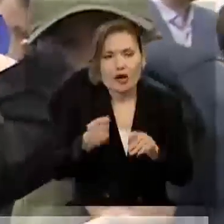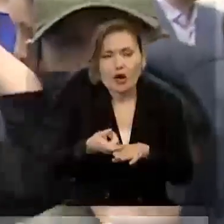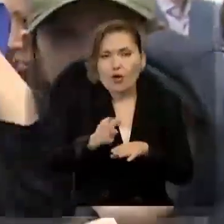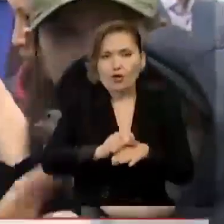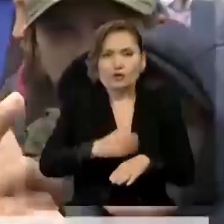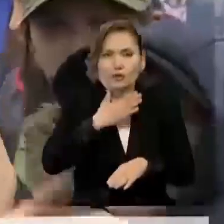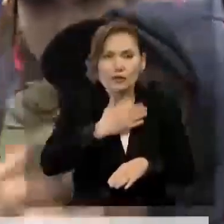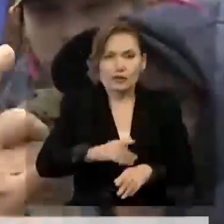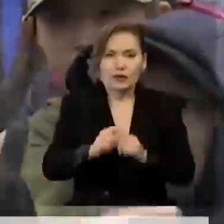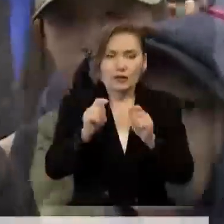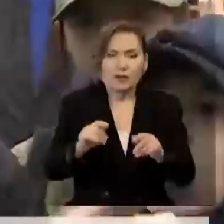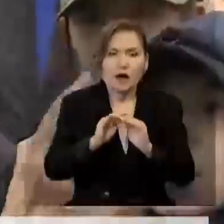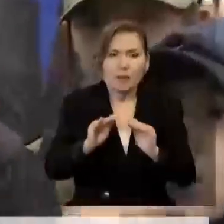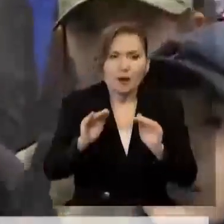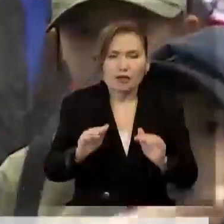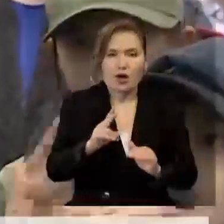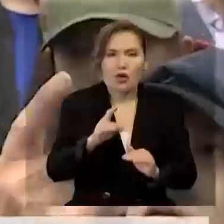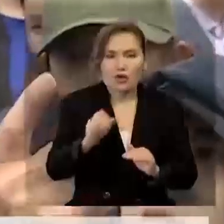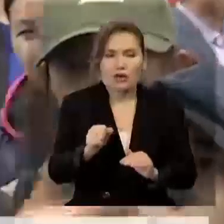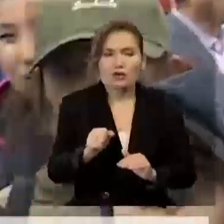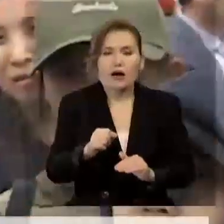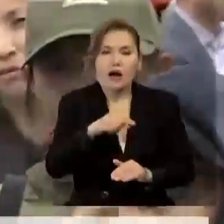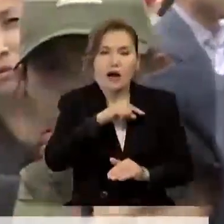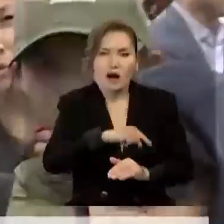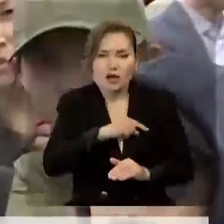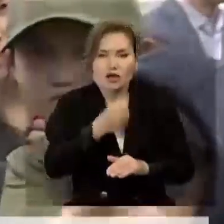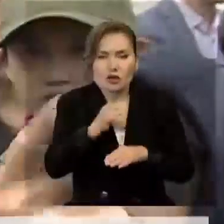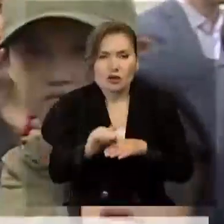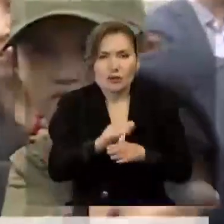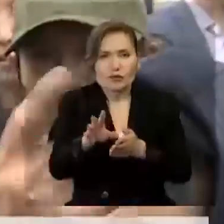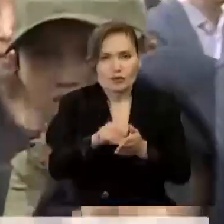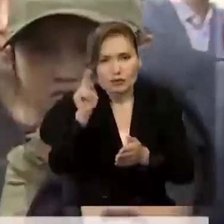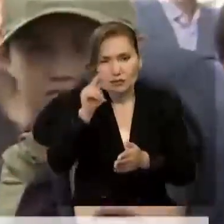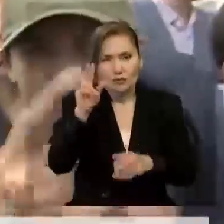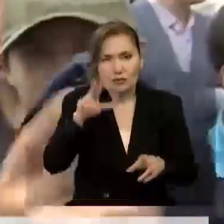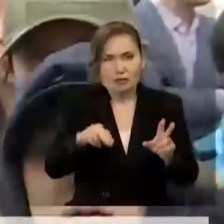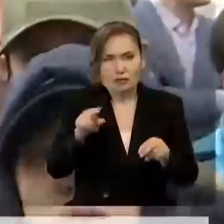орнатылғанына өте қуаныштымын. Балалар Қожаның жақсы тұстарын бойына сіңіреді деп үміттенемін.